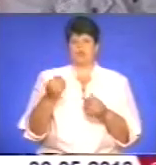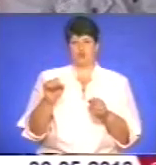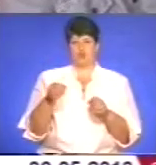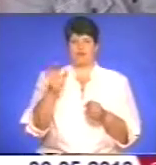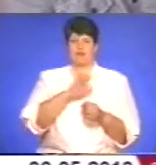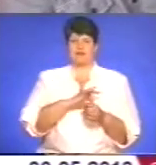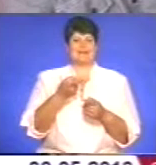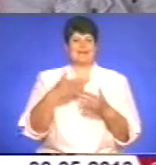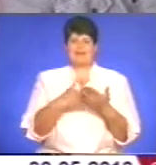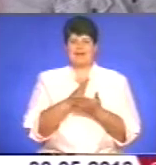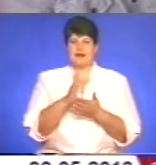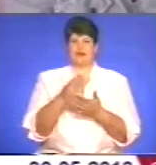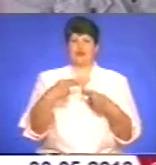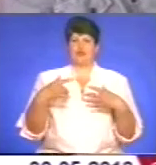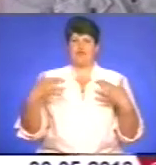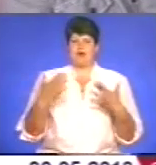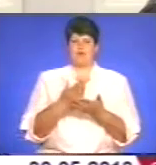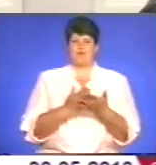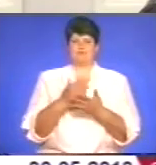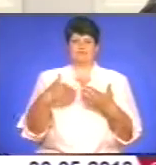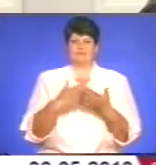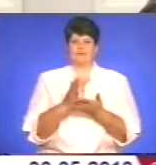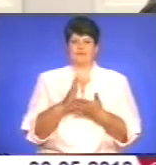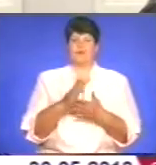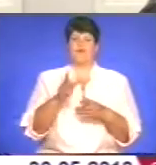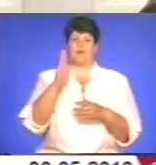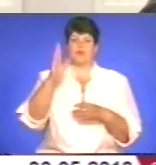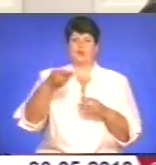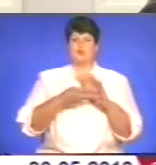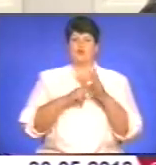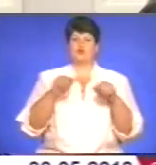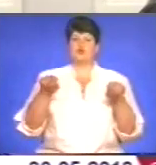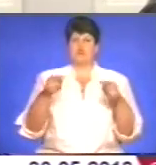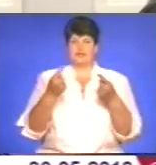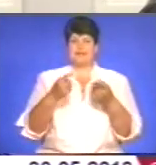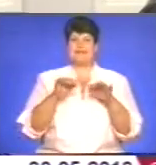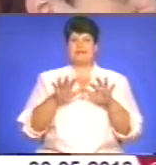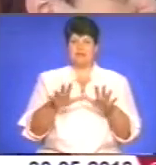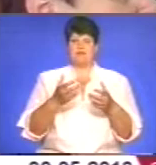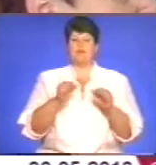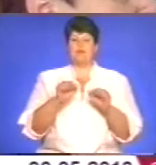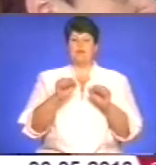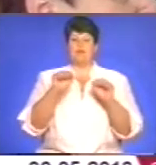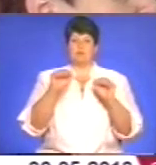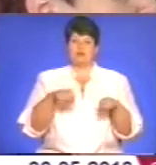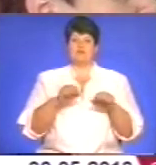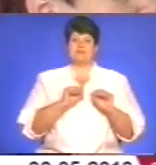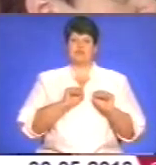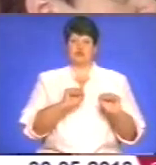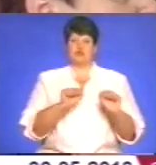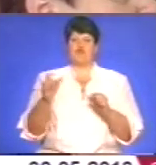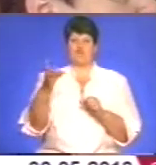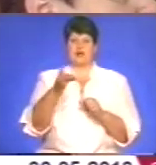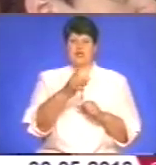стосуються неякісних товарів та послуг. У майбутньому планують створити дієві структури у справах захисту прав споживачів у районах